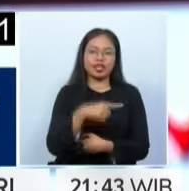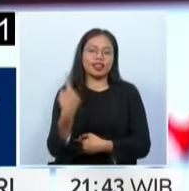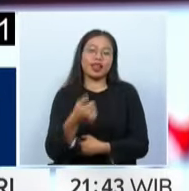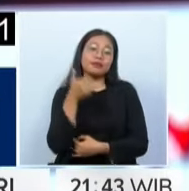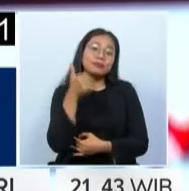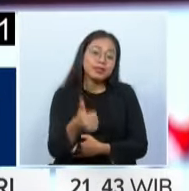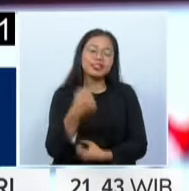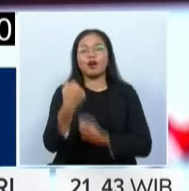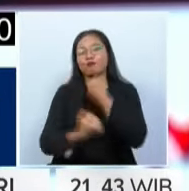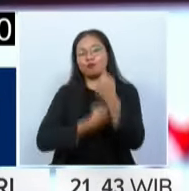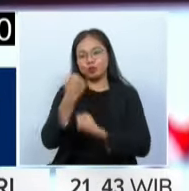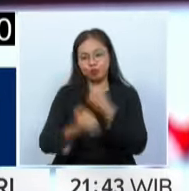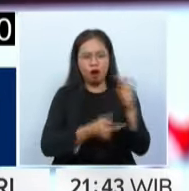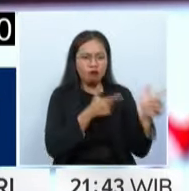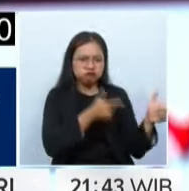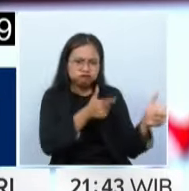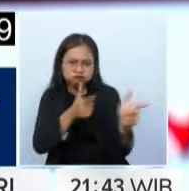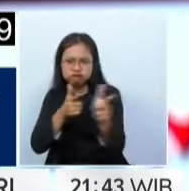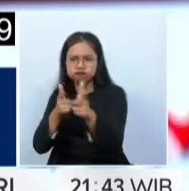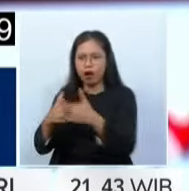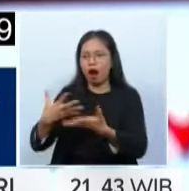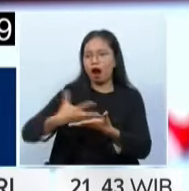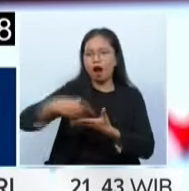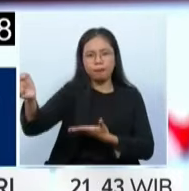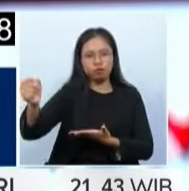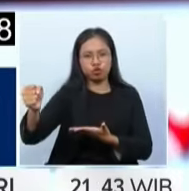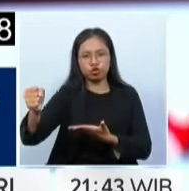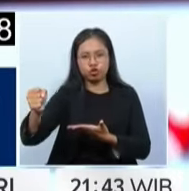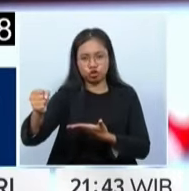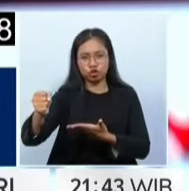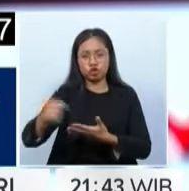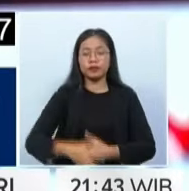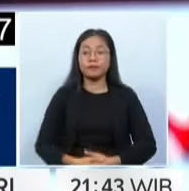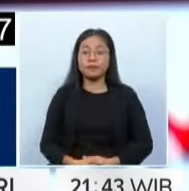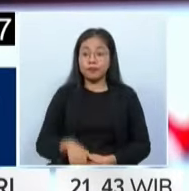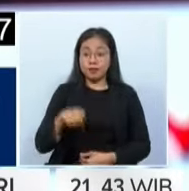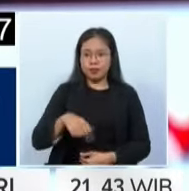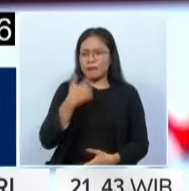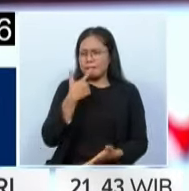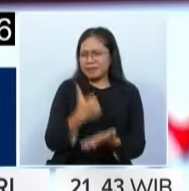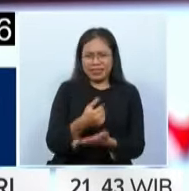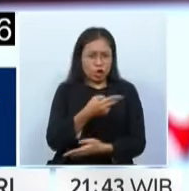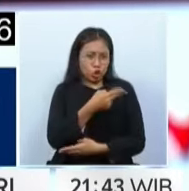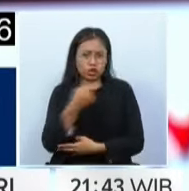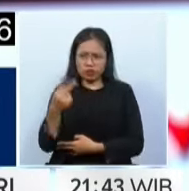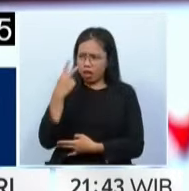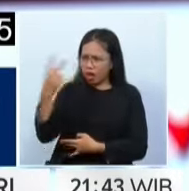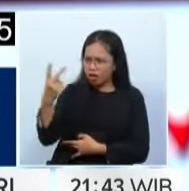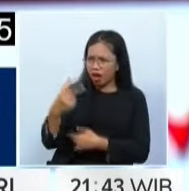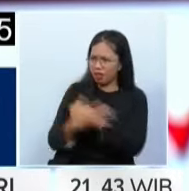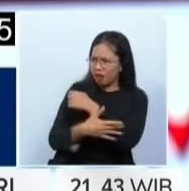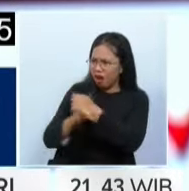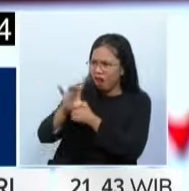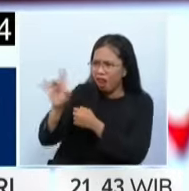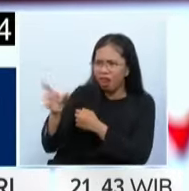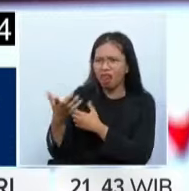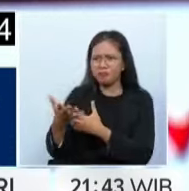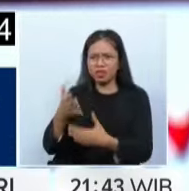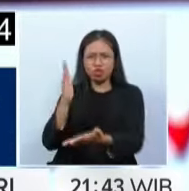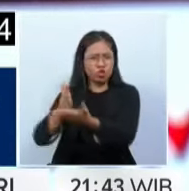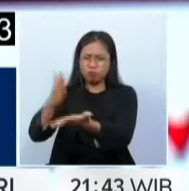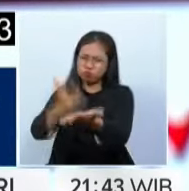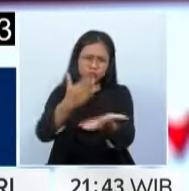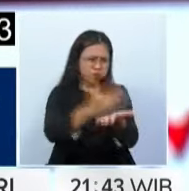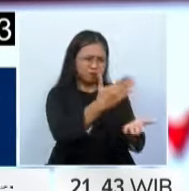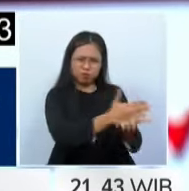penghapusan penjajahan di muka dunia maka Indonesia tidak sungkan untuk mengatakan pada negara manaun hentikan penjajahan di tanah Palestina dan